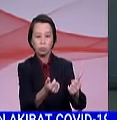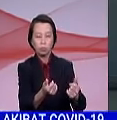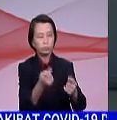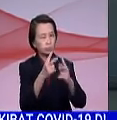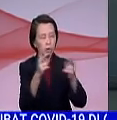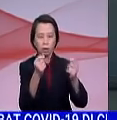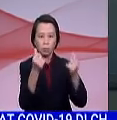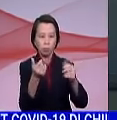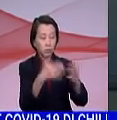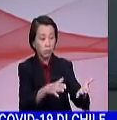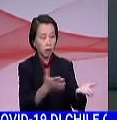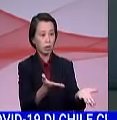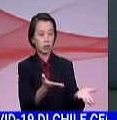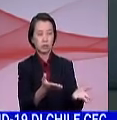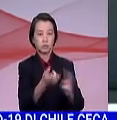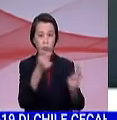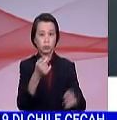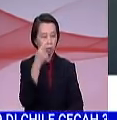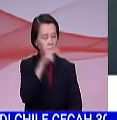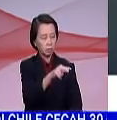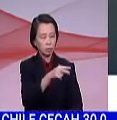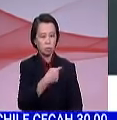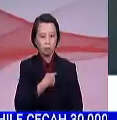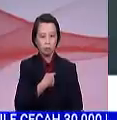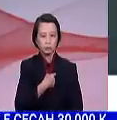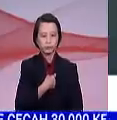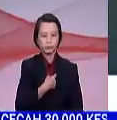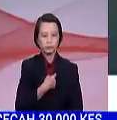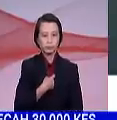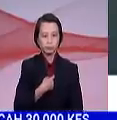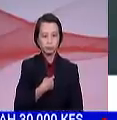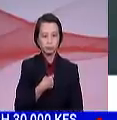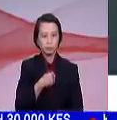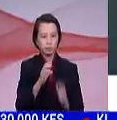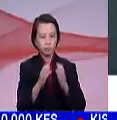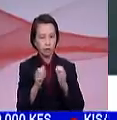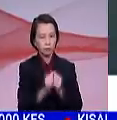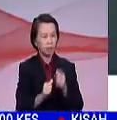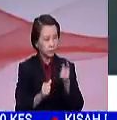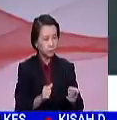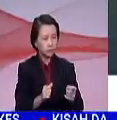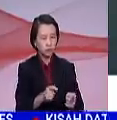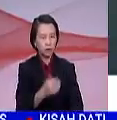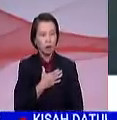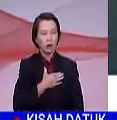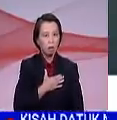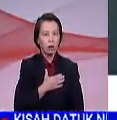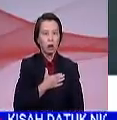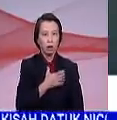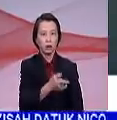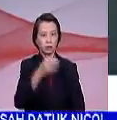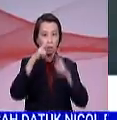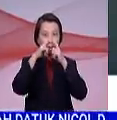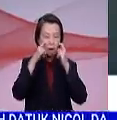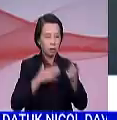Sangat cepat. Sebab depan saya, saya bercakap dengan dia. Dia tercungak-cungak pakai mask